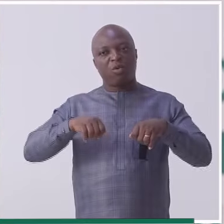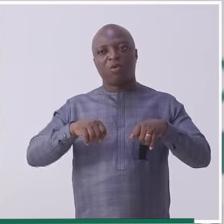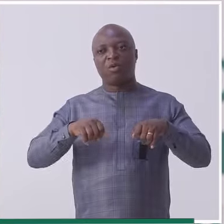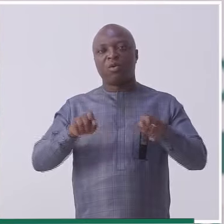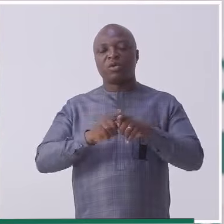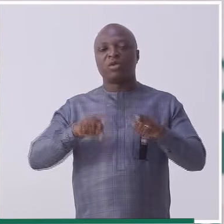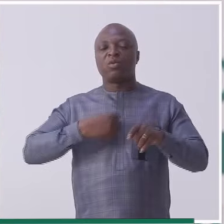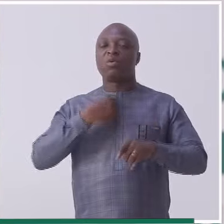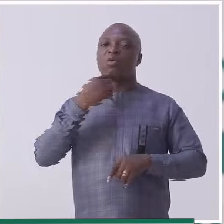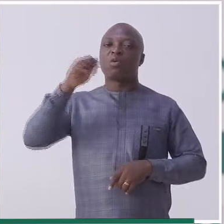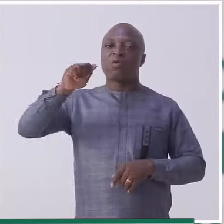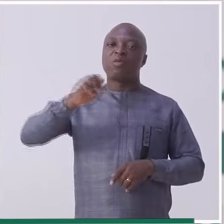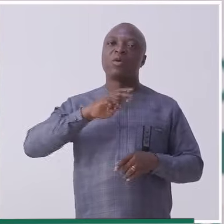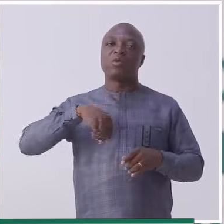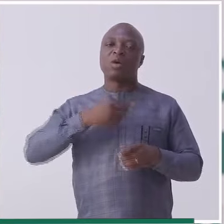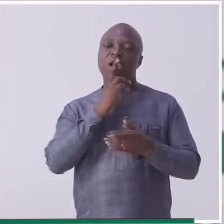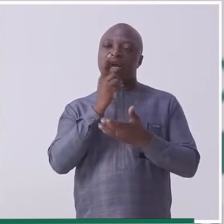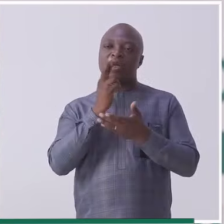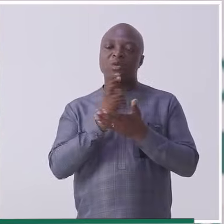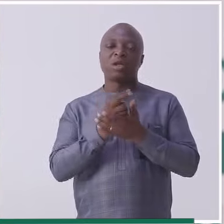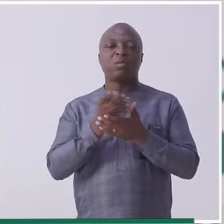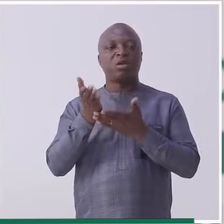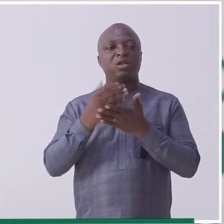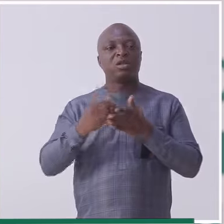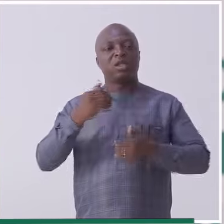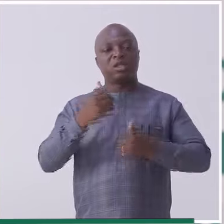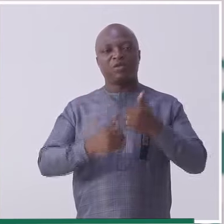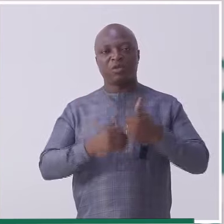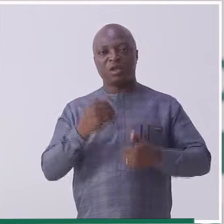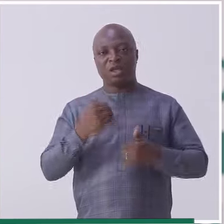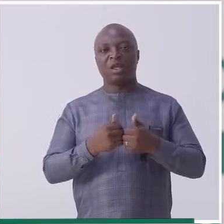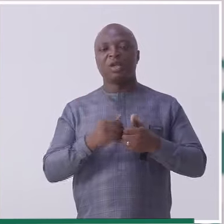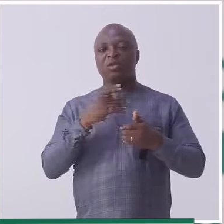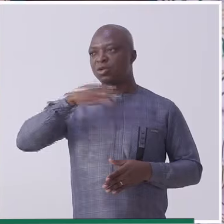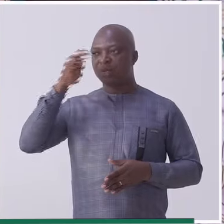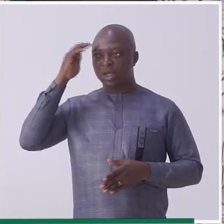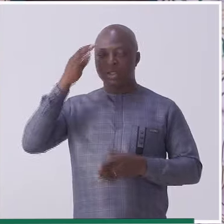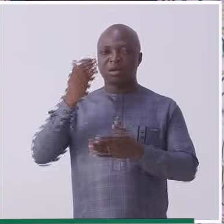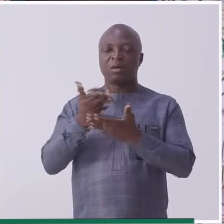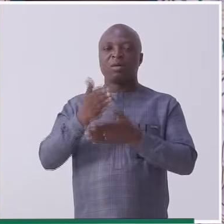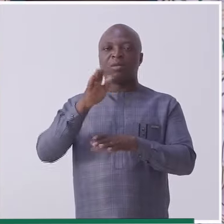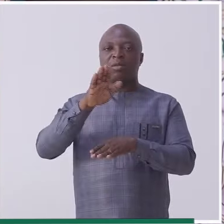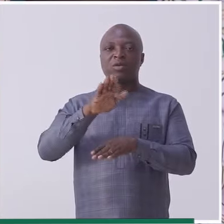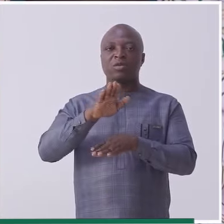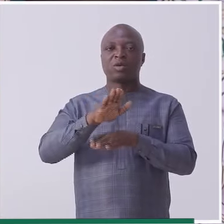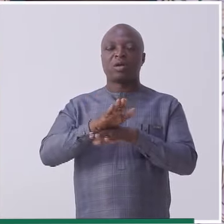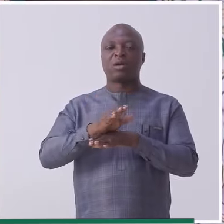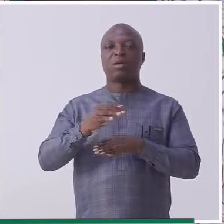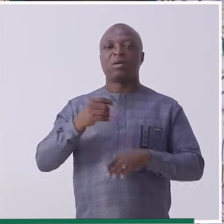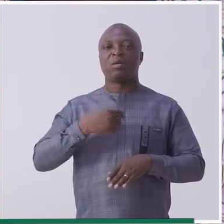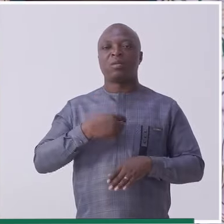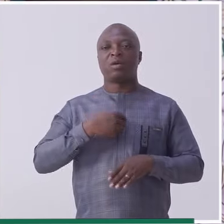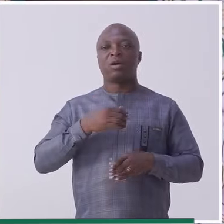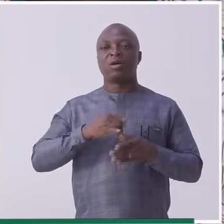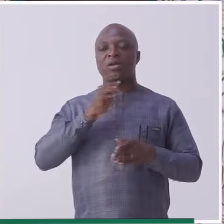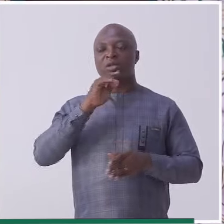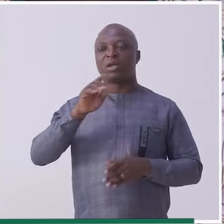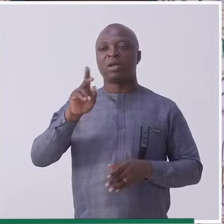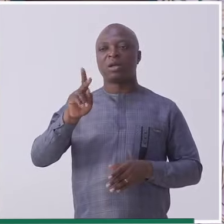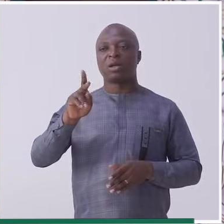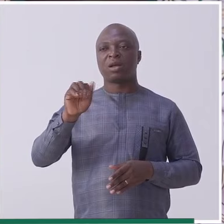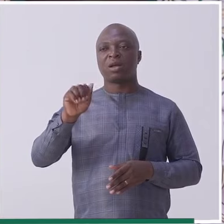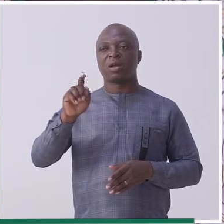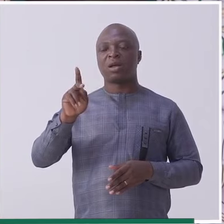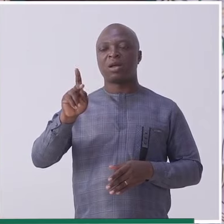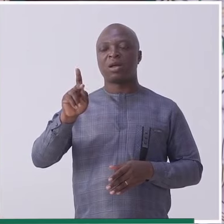nous confirmer et nous rassurer que les préoccupations originelles ont été prises en compte. Moi, c'est Martial Kataka, Togo